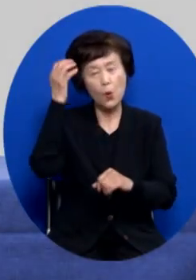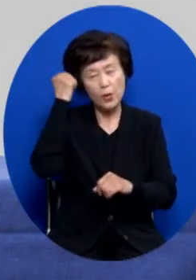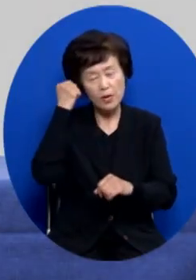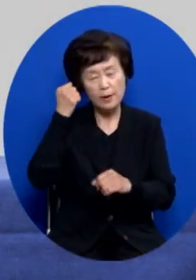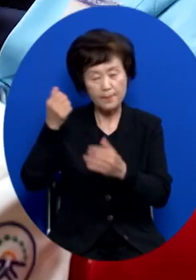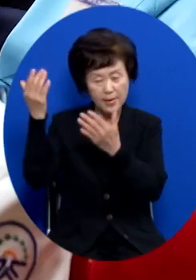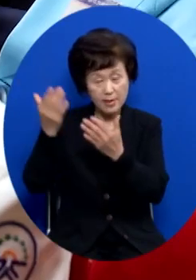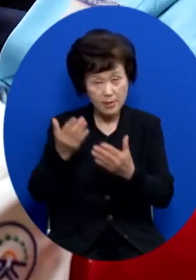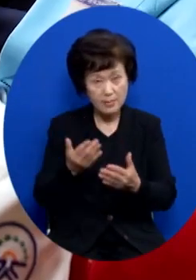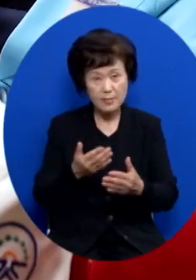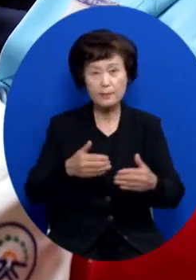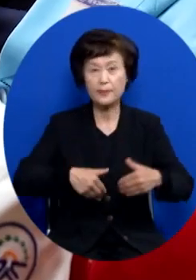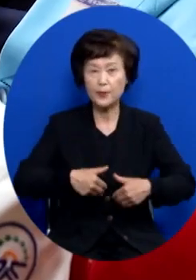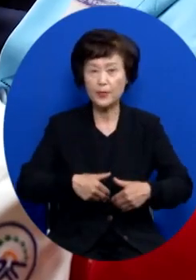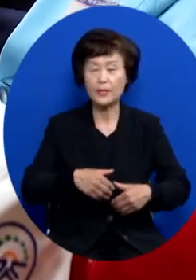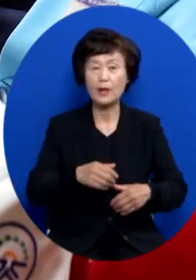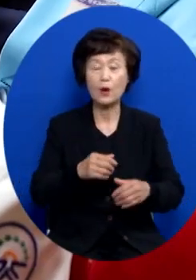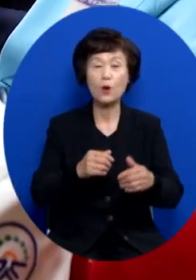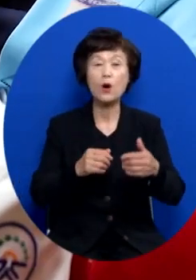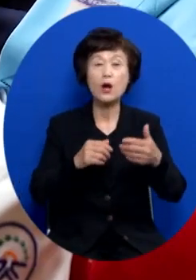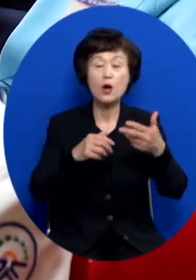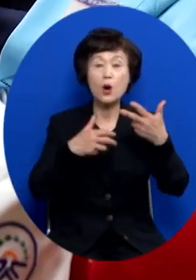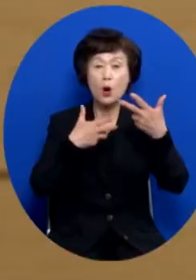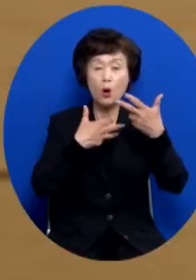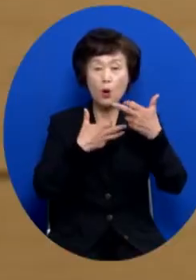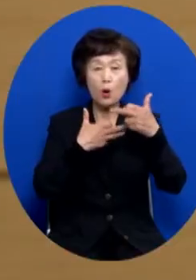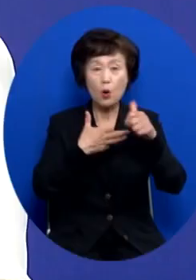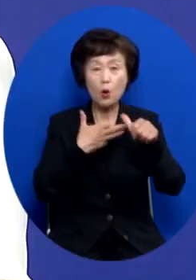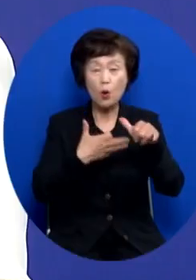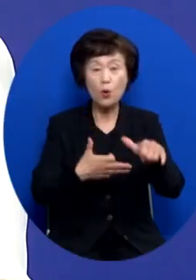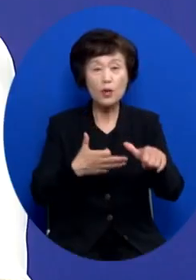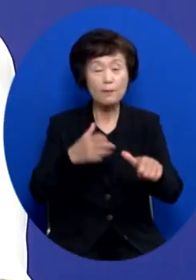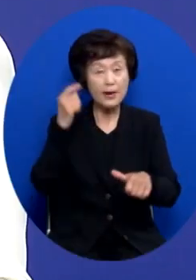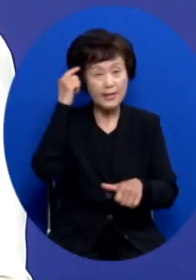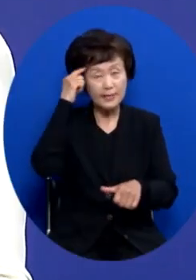한다고 5.18 정신을 설명했습니다.